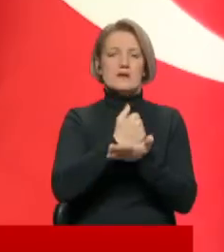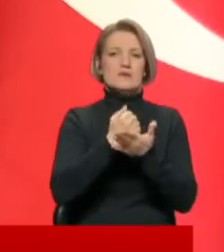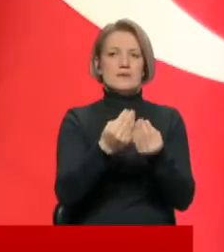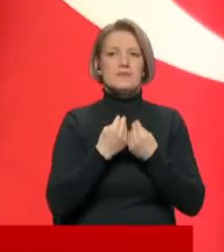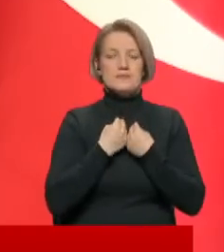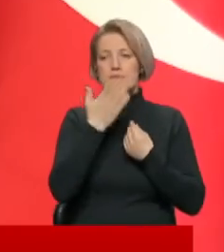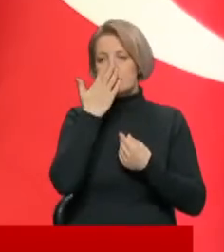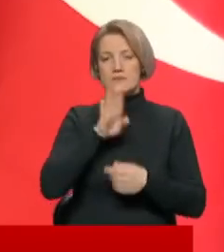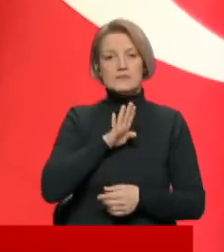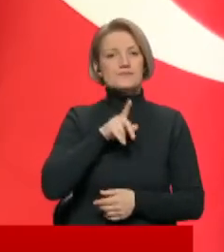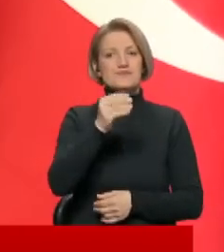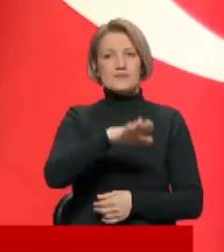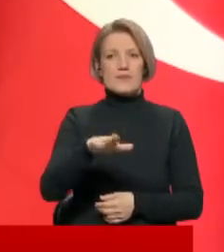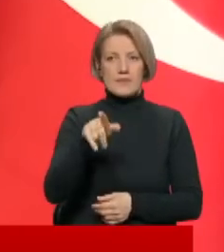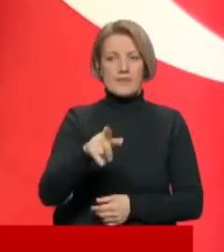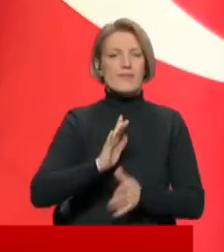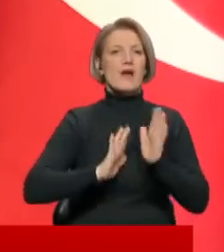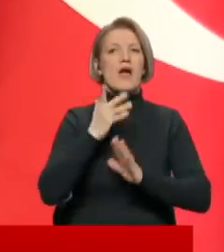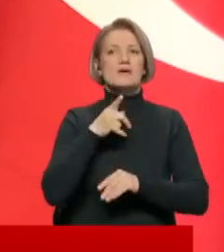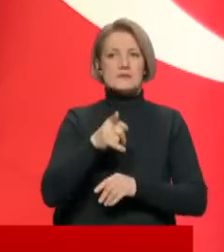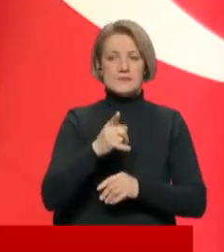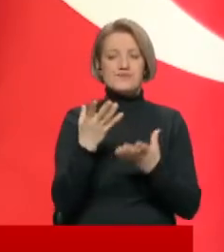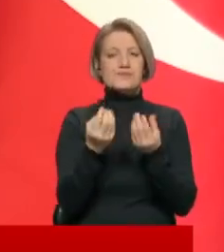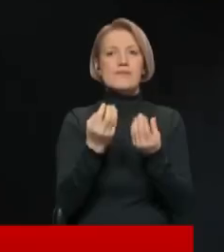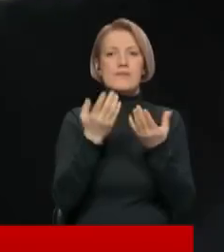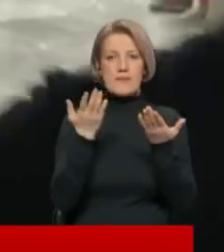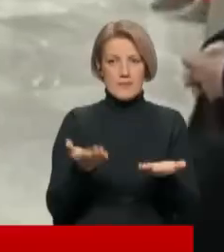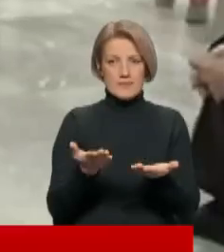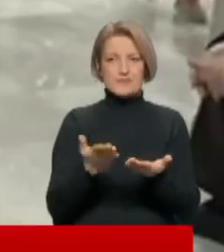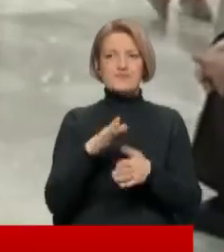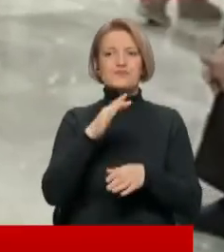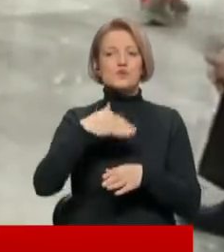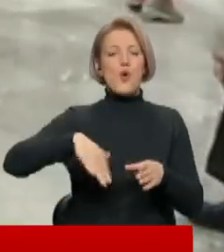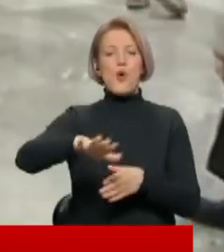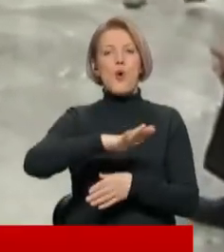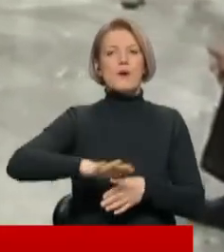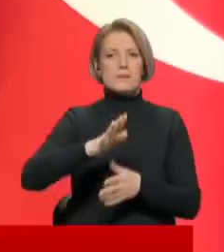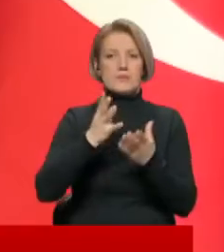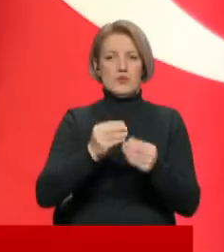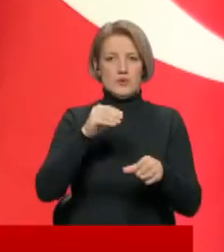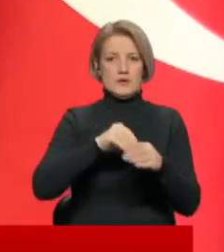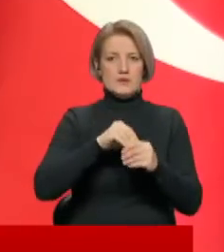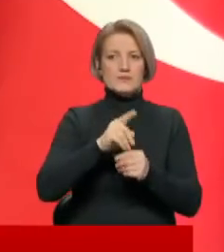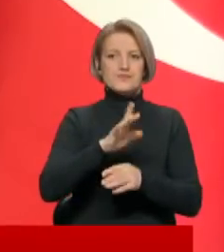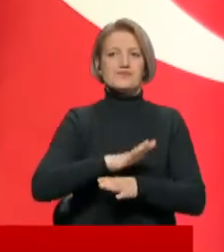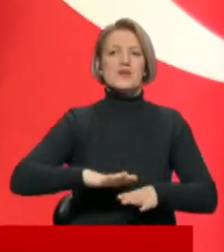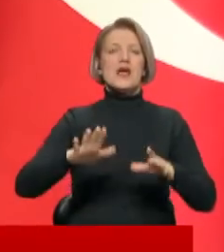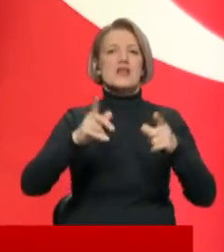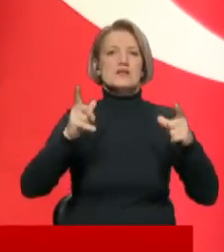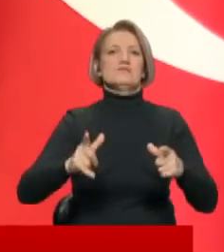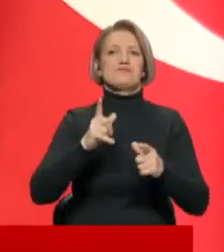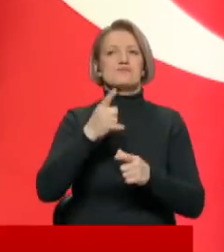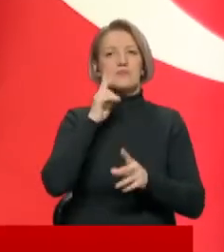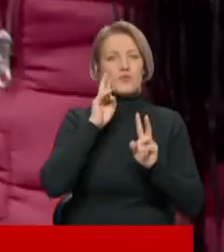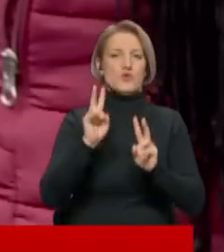özellikle okul çağı çocuklarında hareketliliğinde kalabalıklığında ortamına girdikleri için onlarda da geniş bir alanda